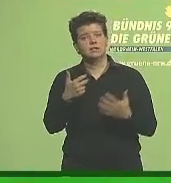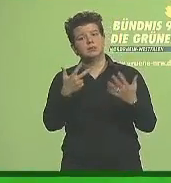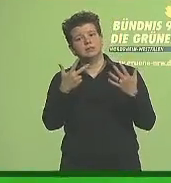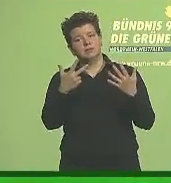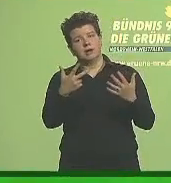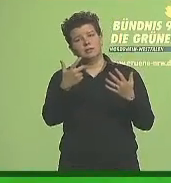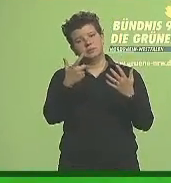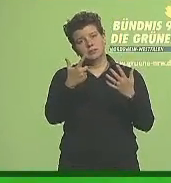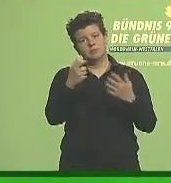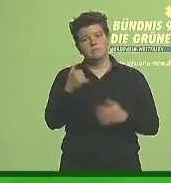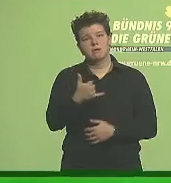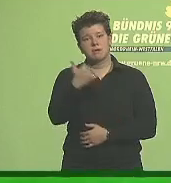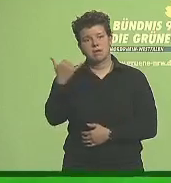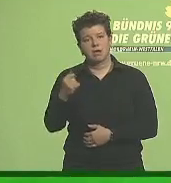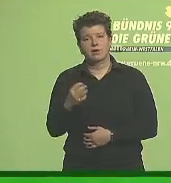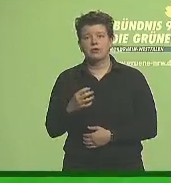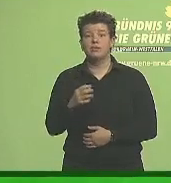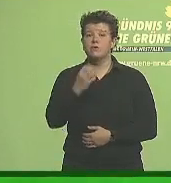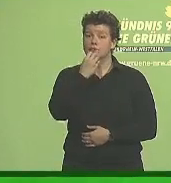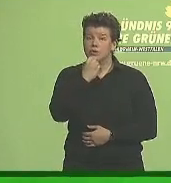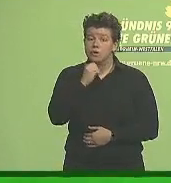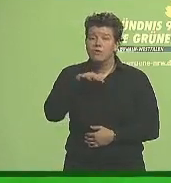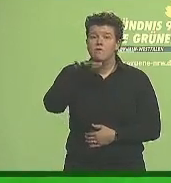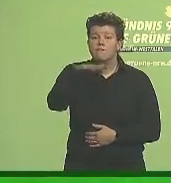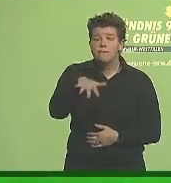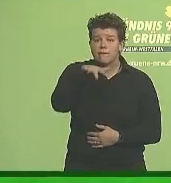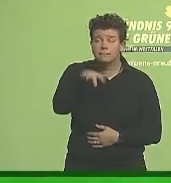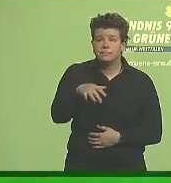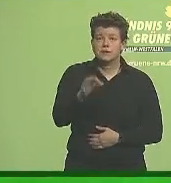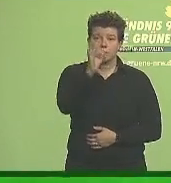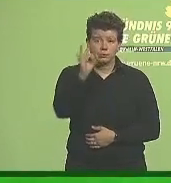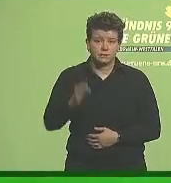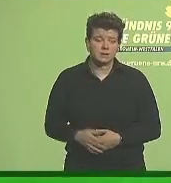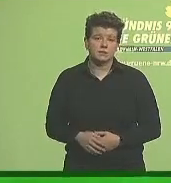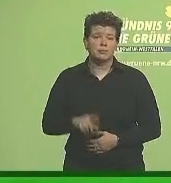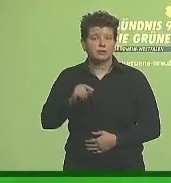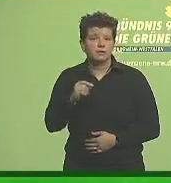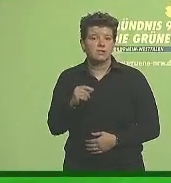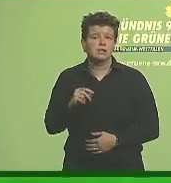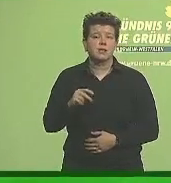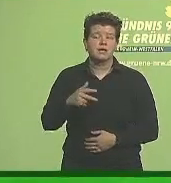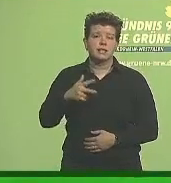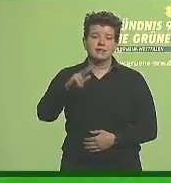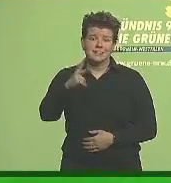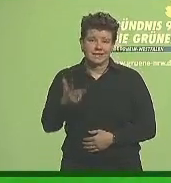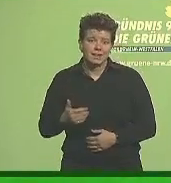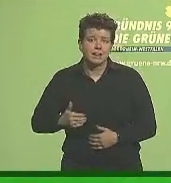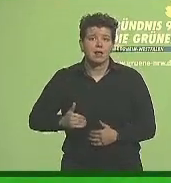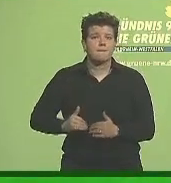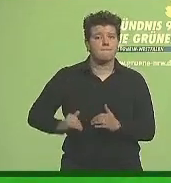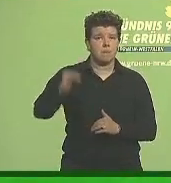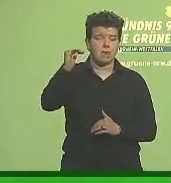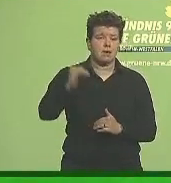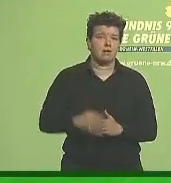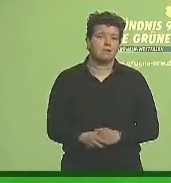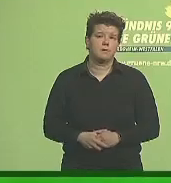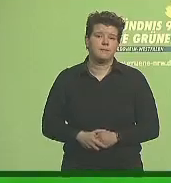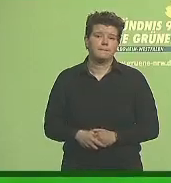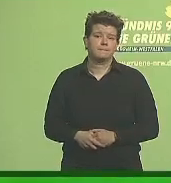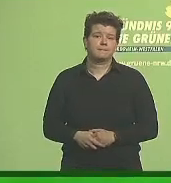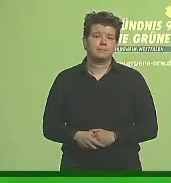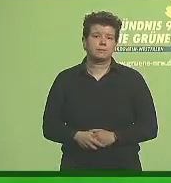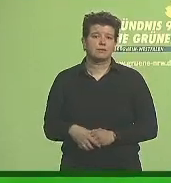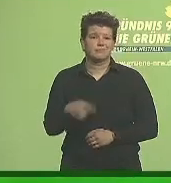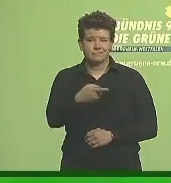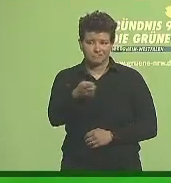bei 15% sein. Also eine Verdrei- bis Verfünffachung innerhalb dieser kurzen Zeit. Und wer von euch vor Ort Politik macht